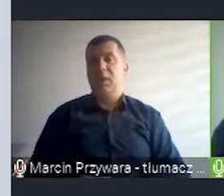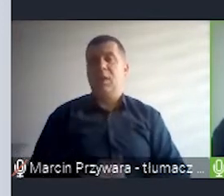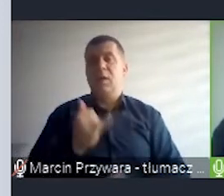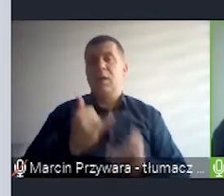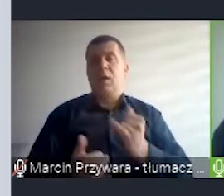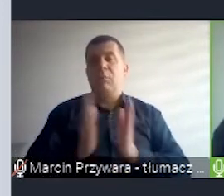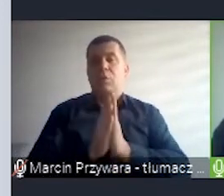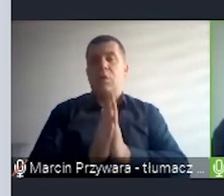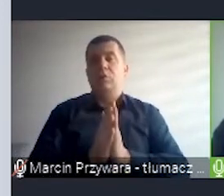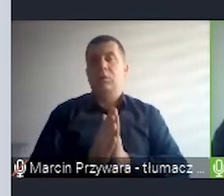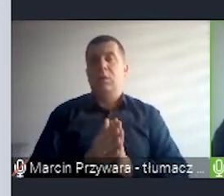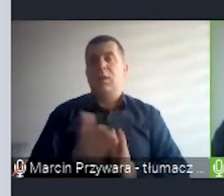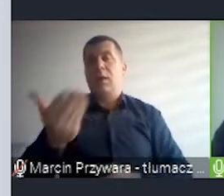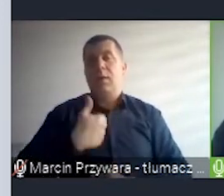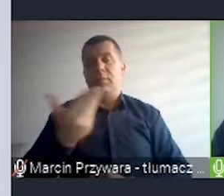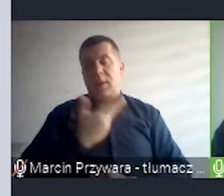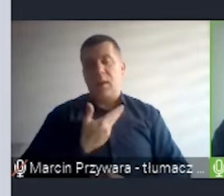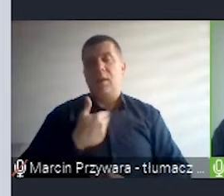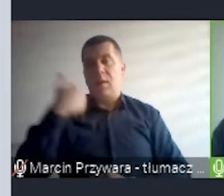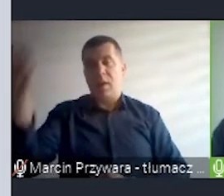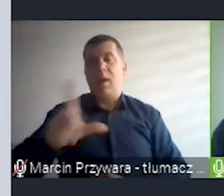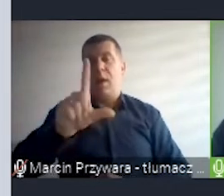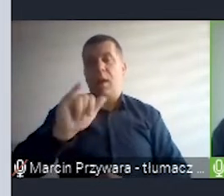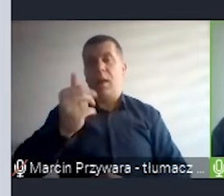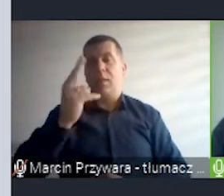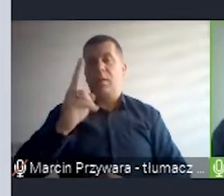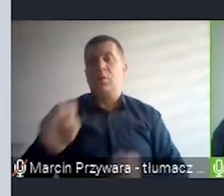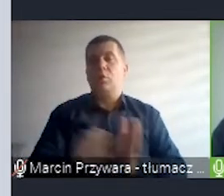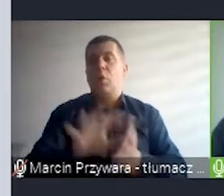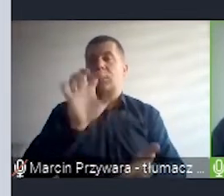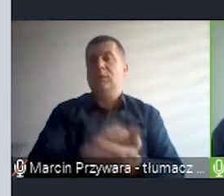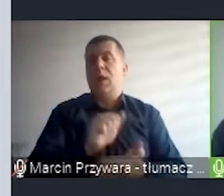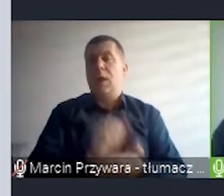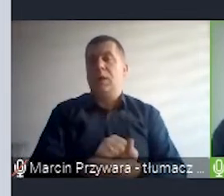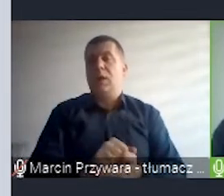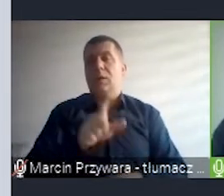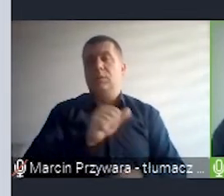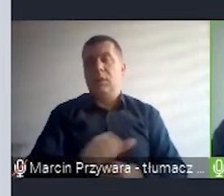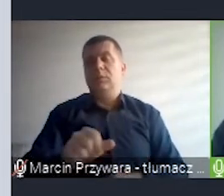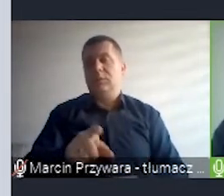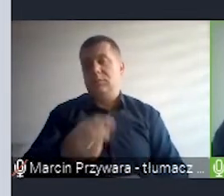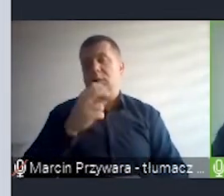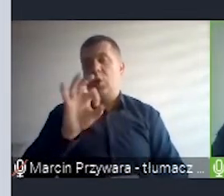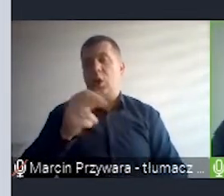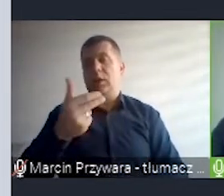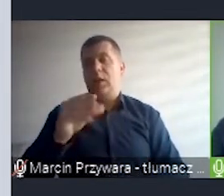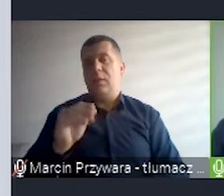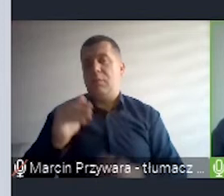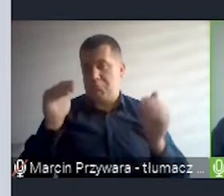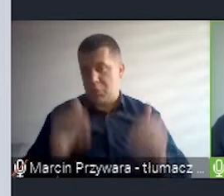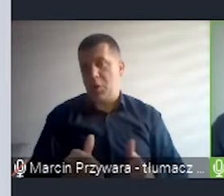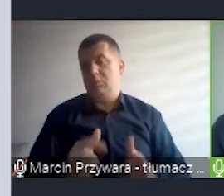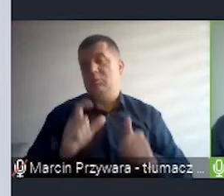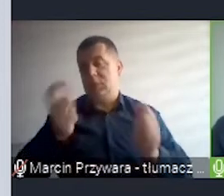Państwo poproszeni o przekazanie linku do zajęć, które odbywają się drogą elektroniczną, może się